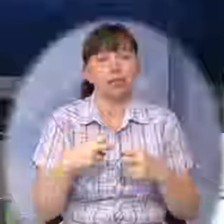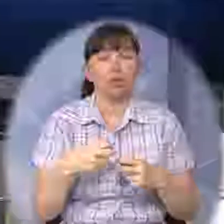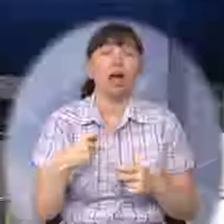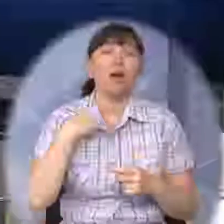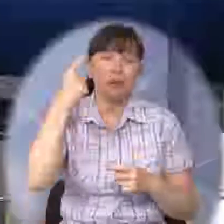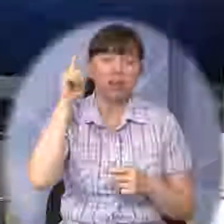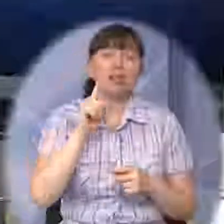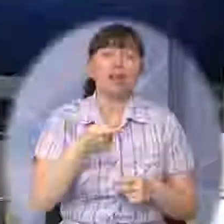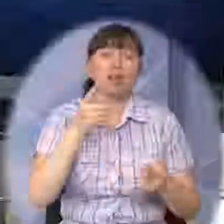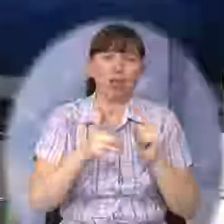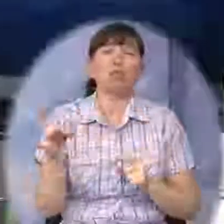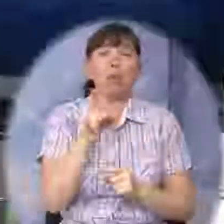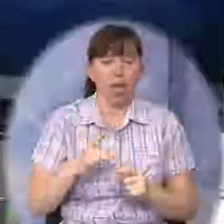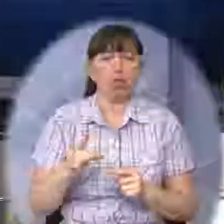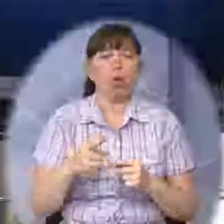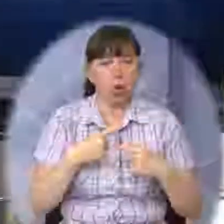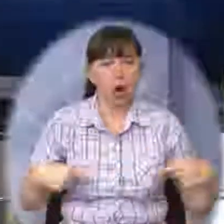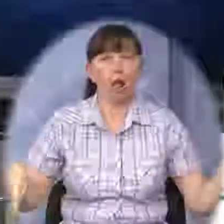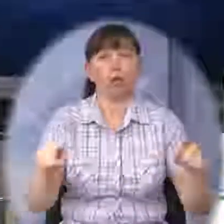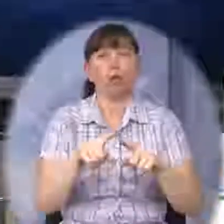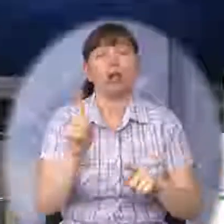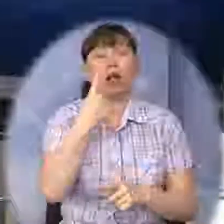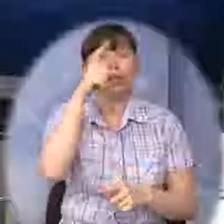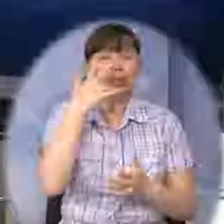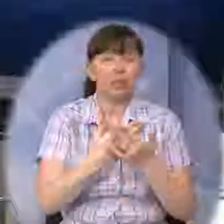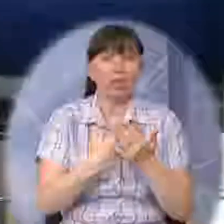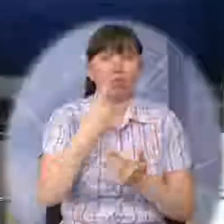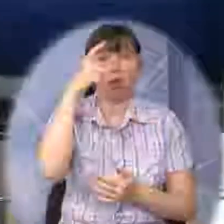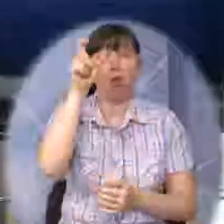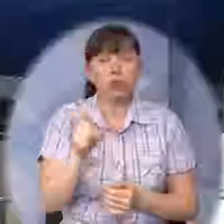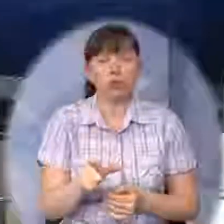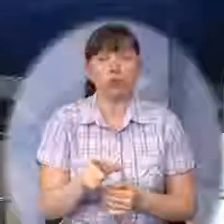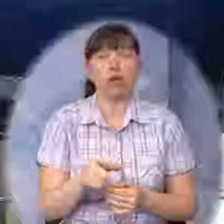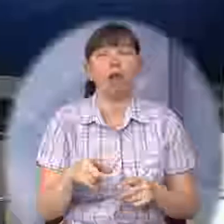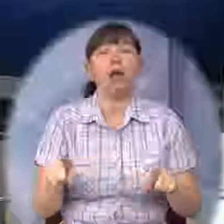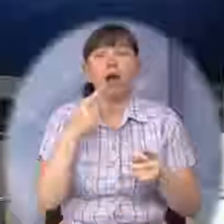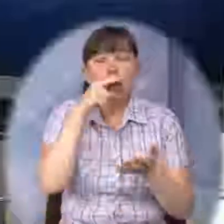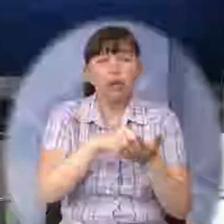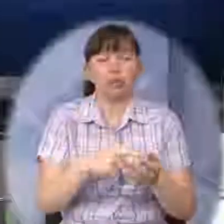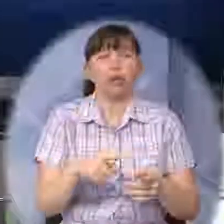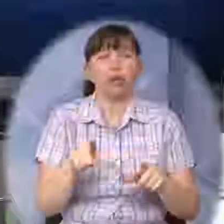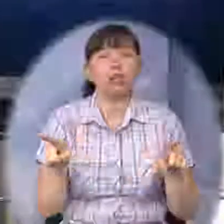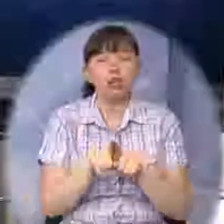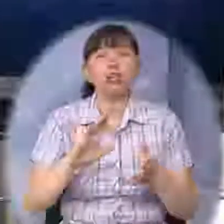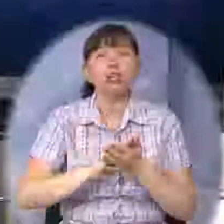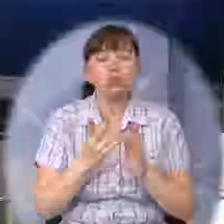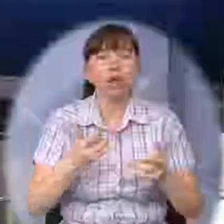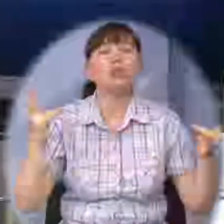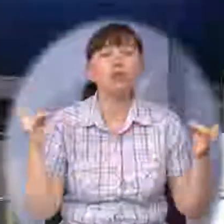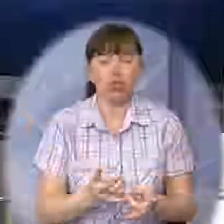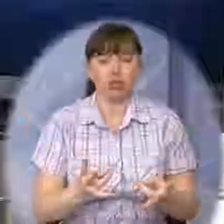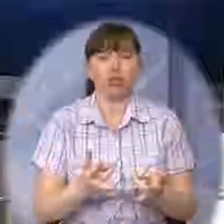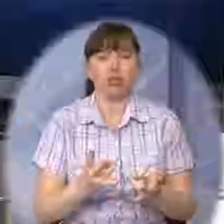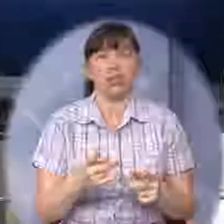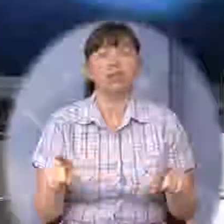cred că e valabilă și pentru raion. Ca o persoană care este în situația de a beneficia, care